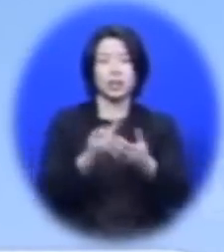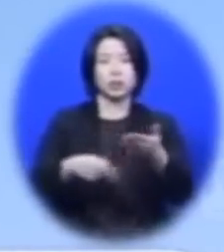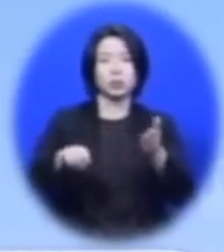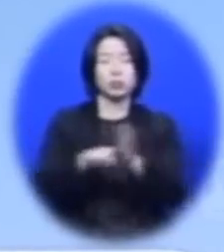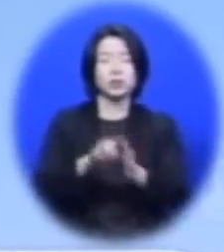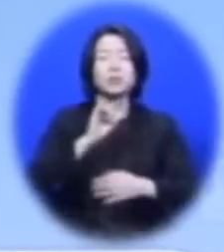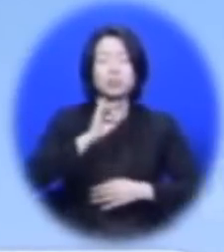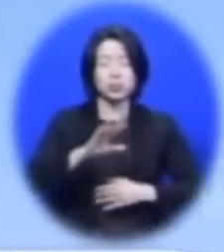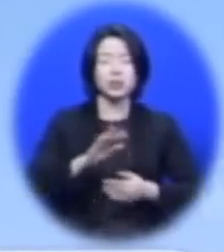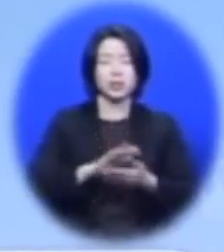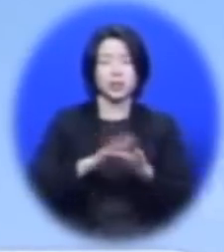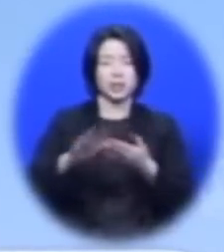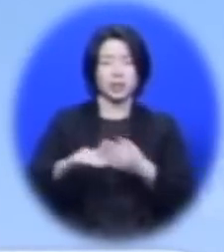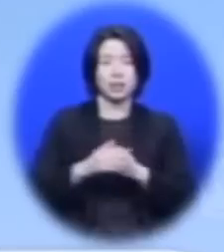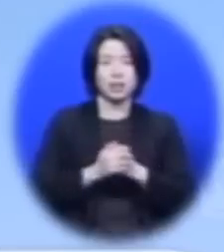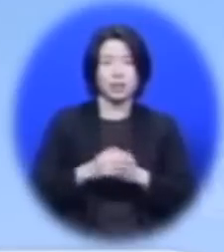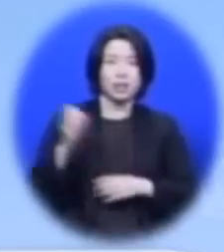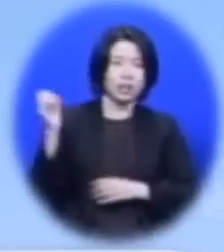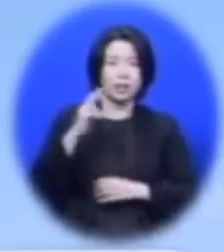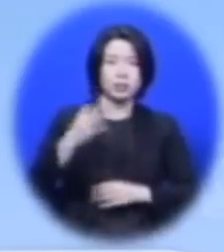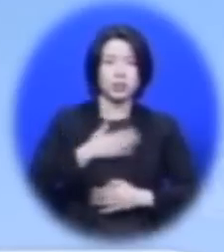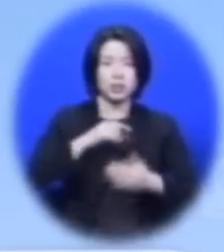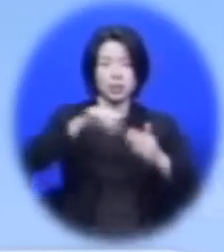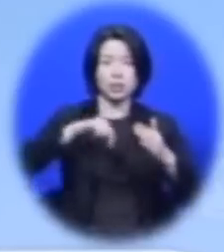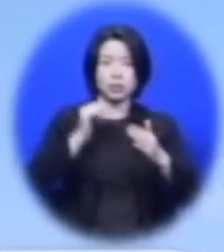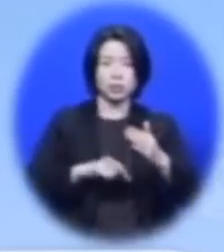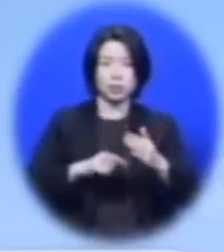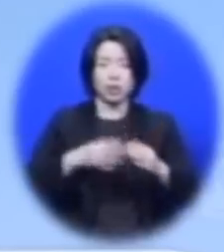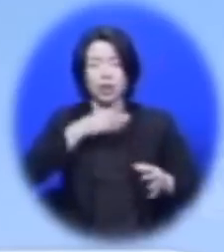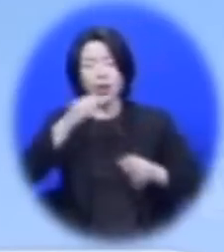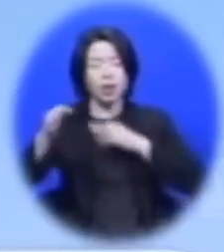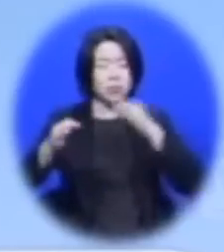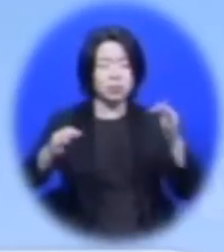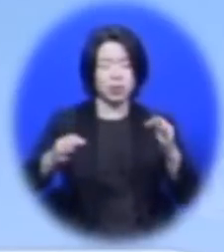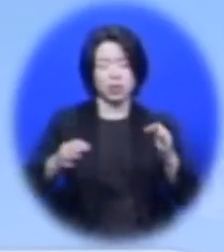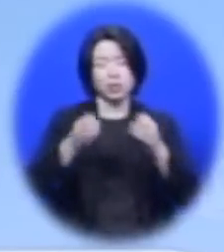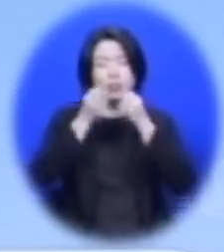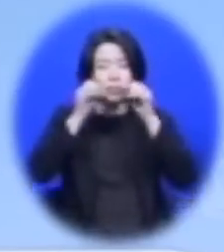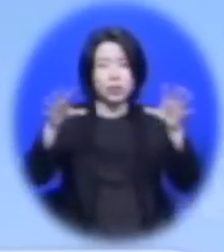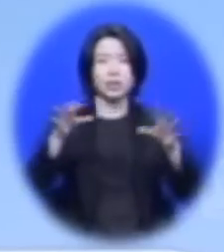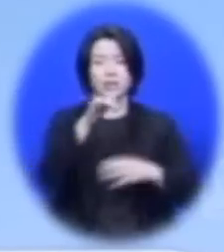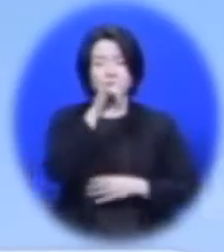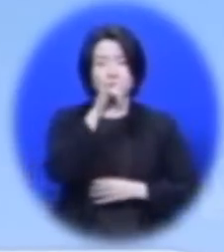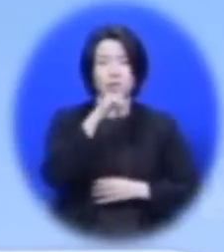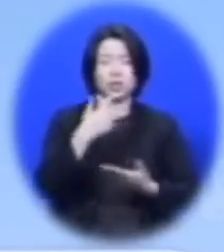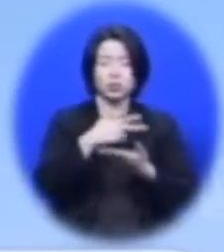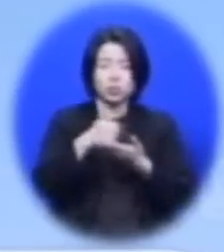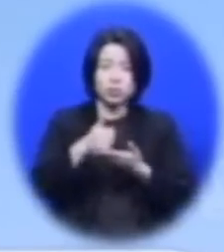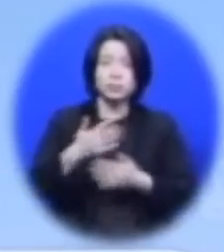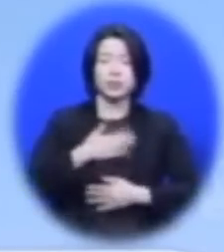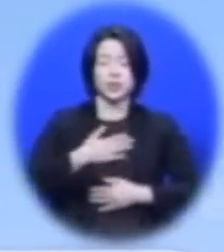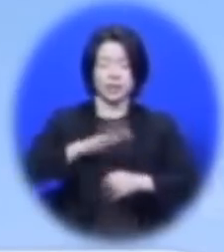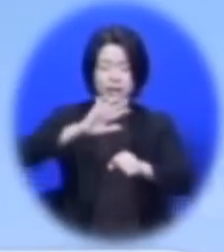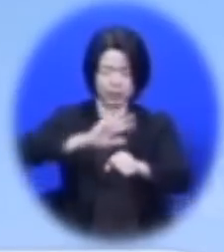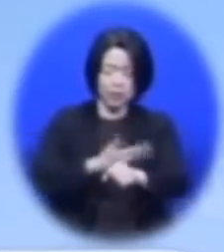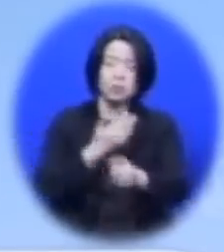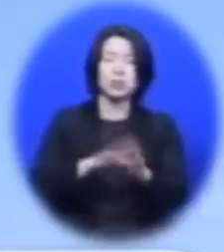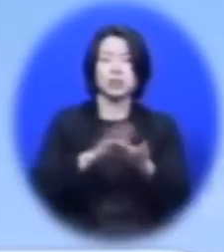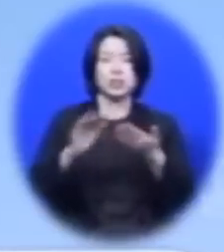뿐이다. 갑자기 내 속 깊이로 통곡이 터져 나왔다. 주님, 제가